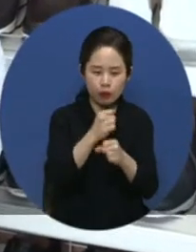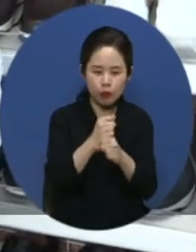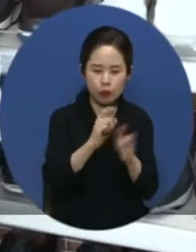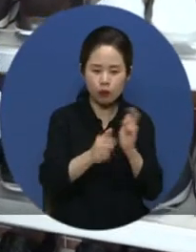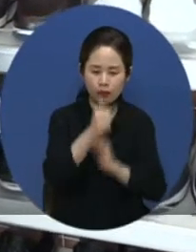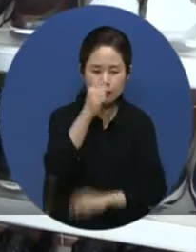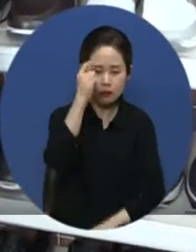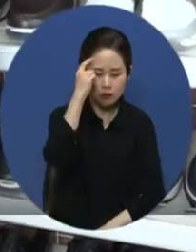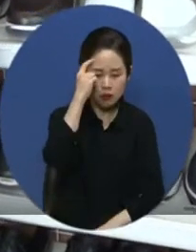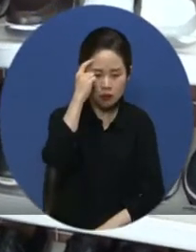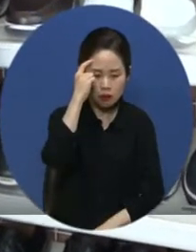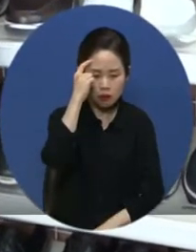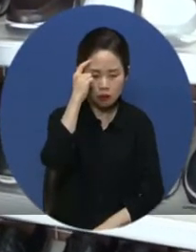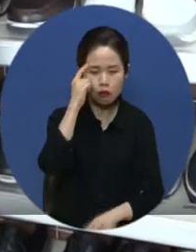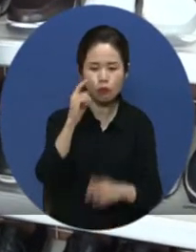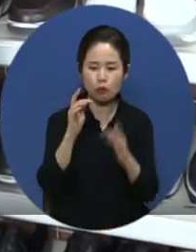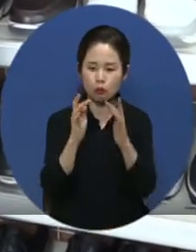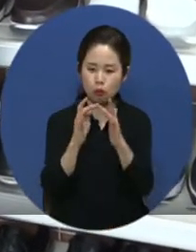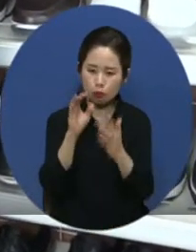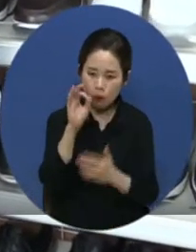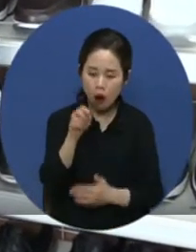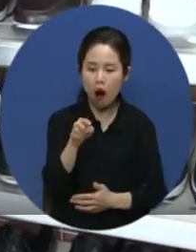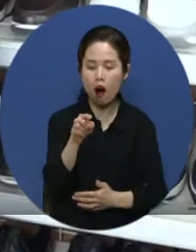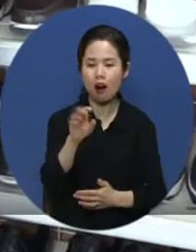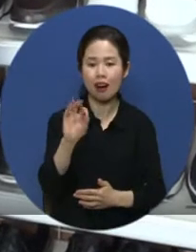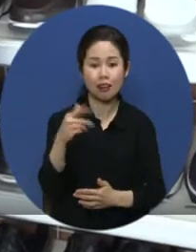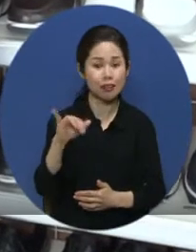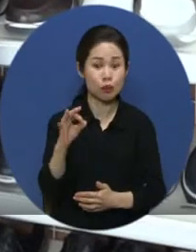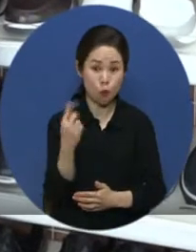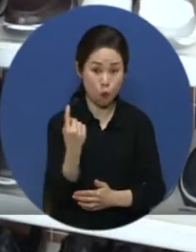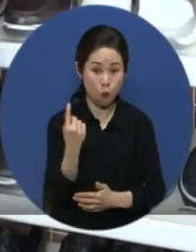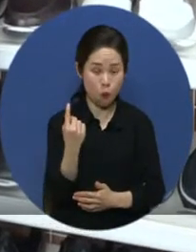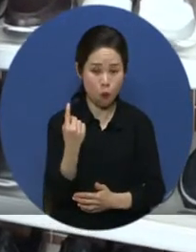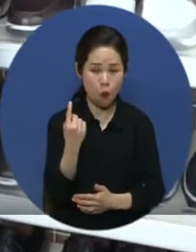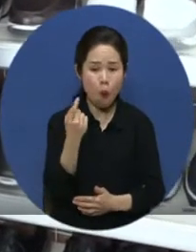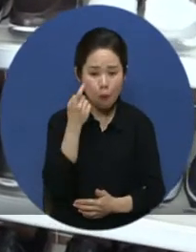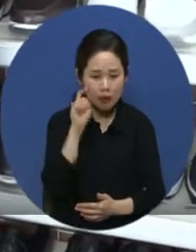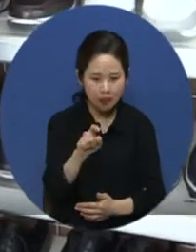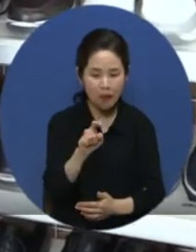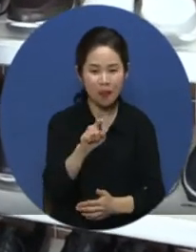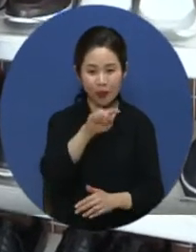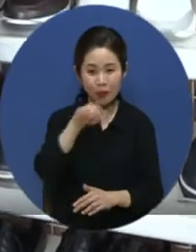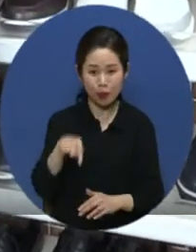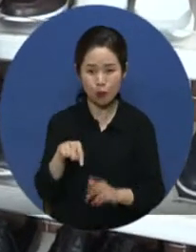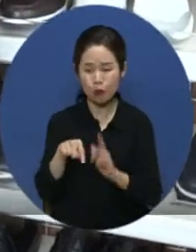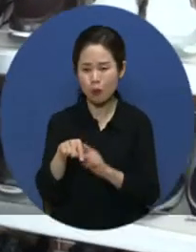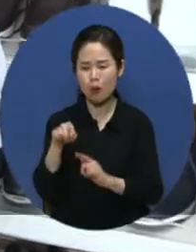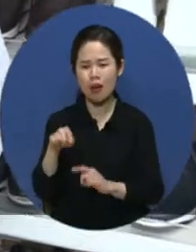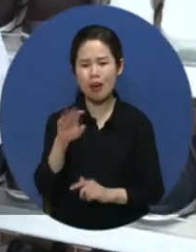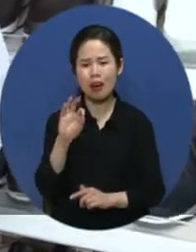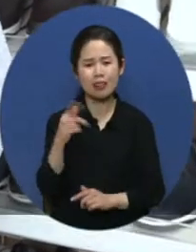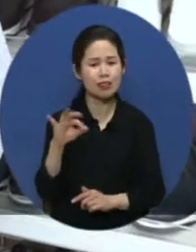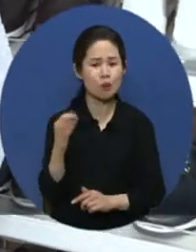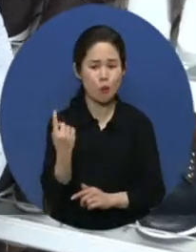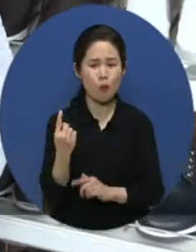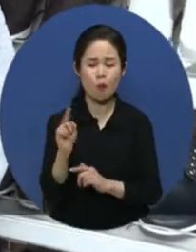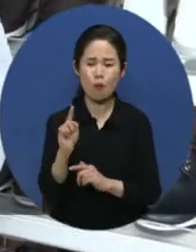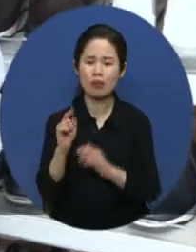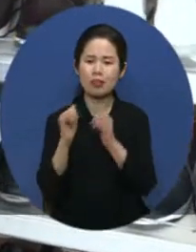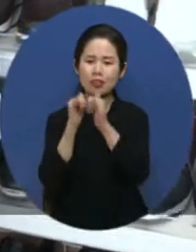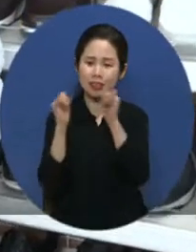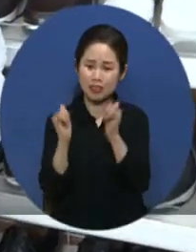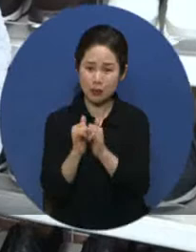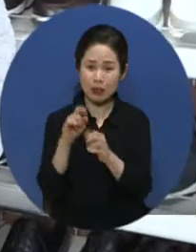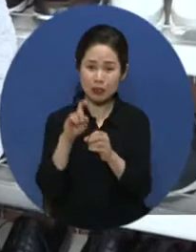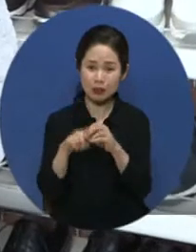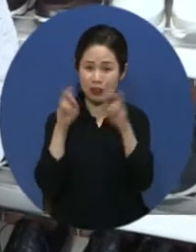알게 됐고요. 그다음에 아지오가 또 사회적 기업이잖아요. 그러니까 뭐 사회적 기업에 뭐 약간이나마 또